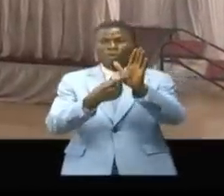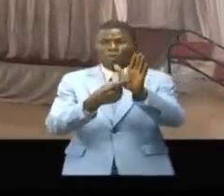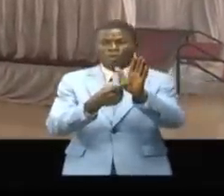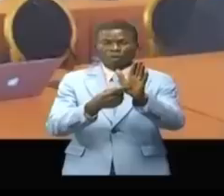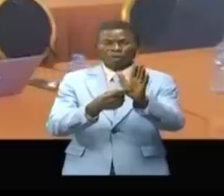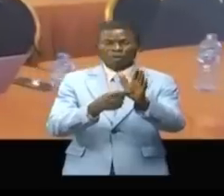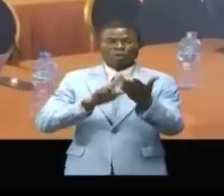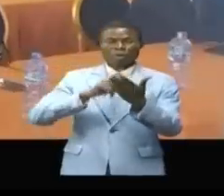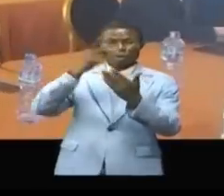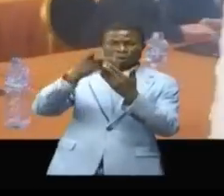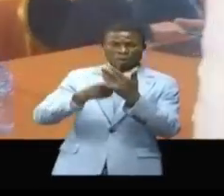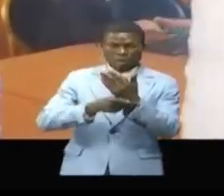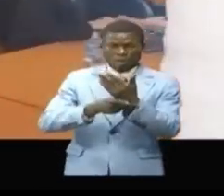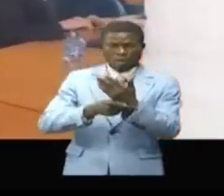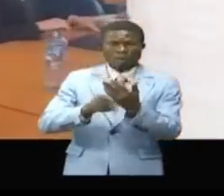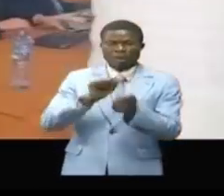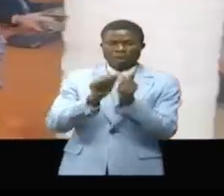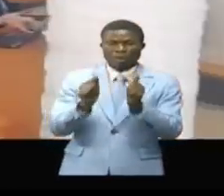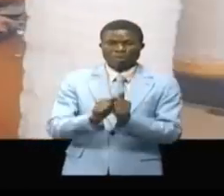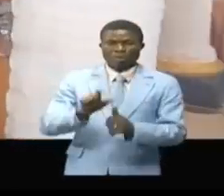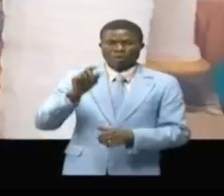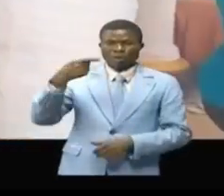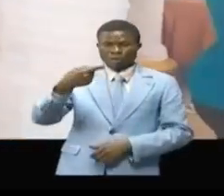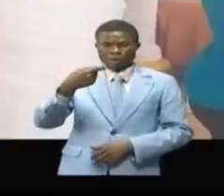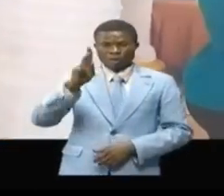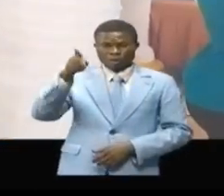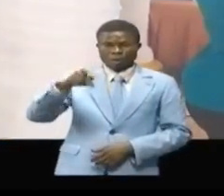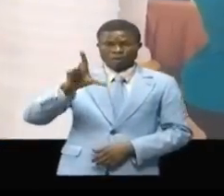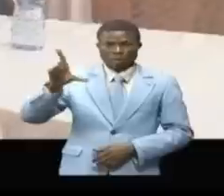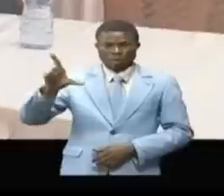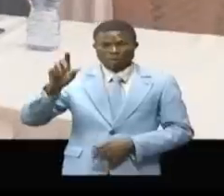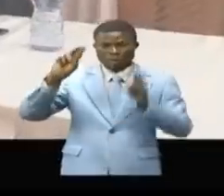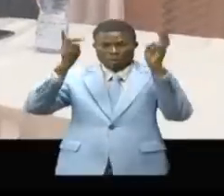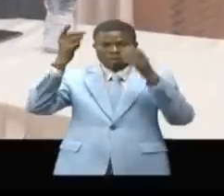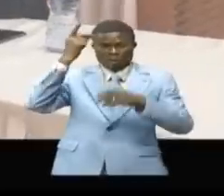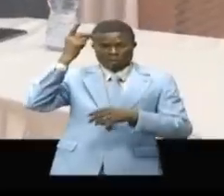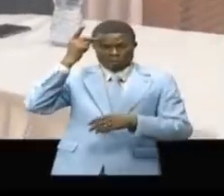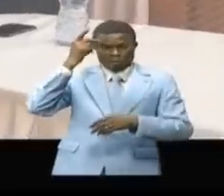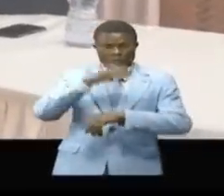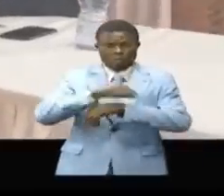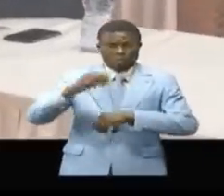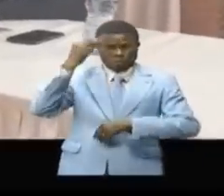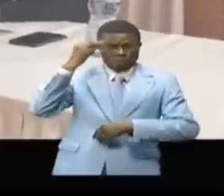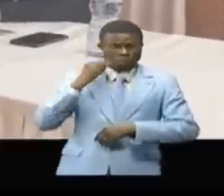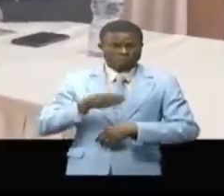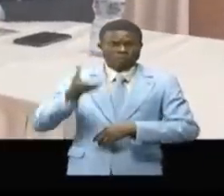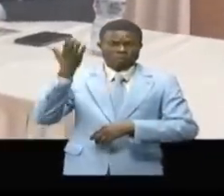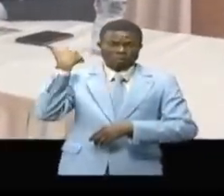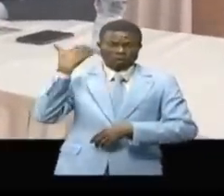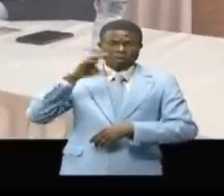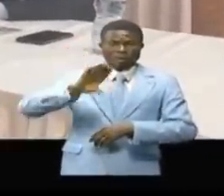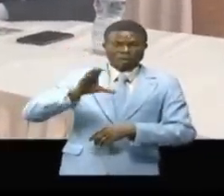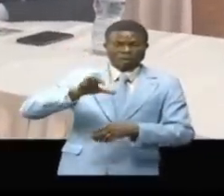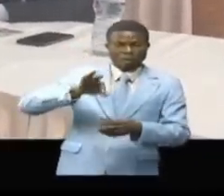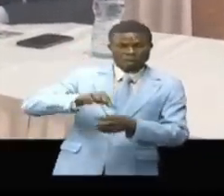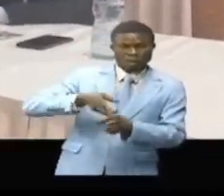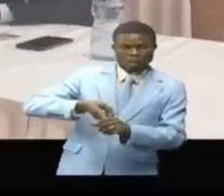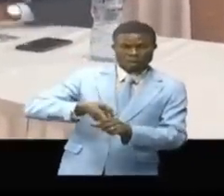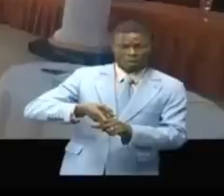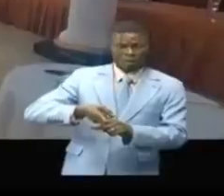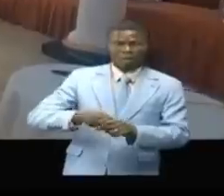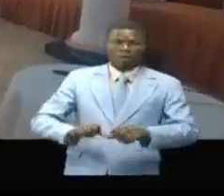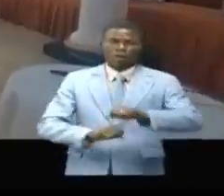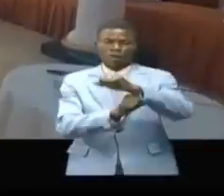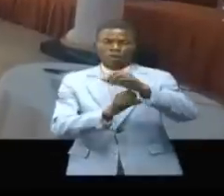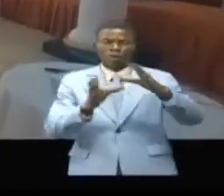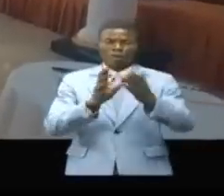de planification du secteur GPL pour la ville de Kinshasa. Le ministère des Hydrocarbures, accompagné du programme des Nations Unies